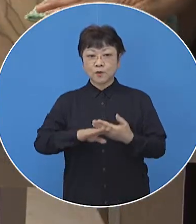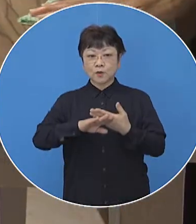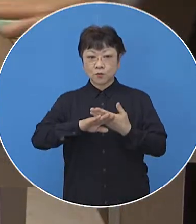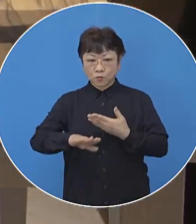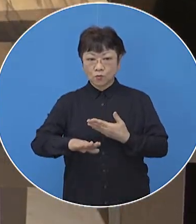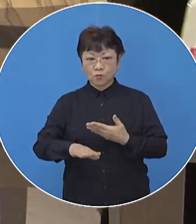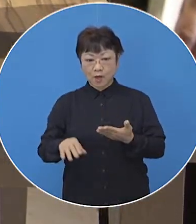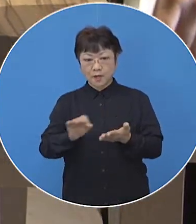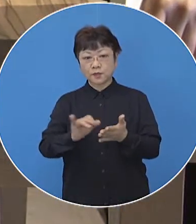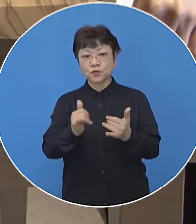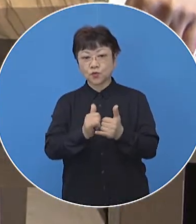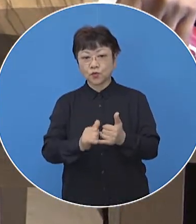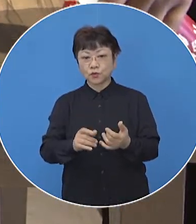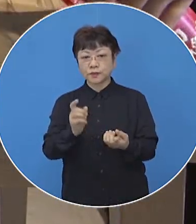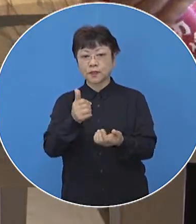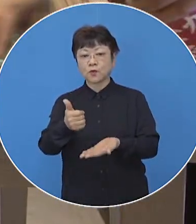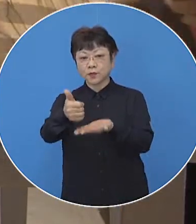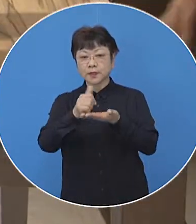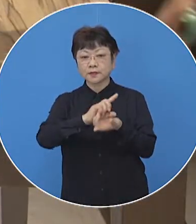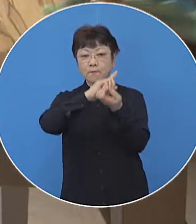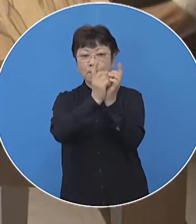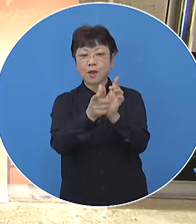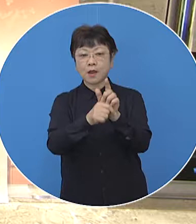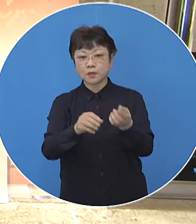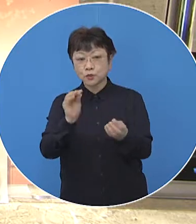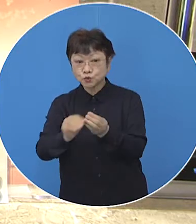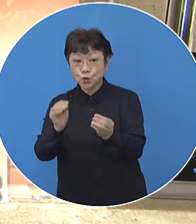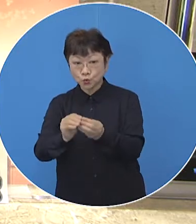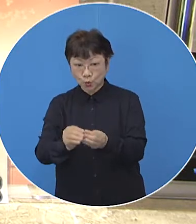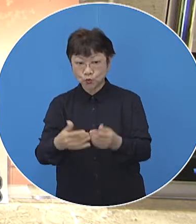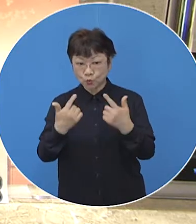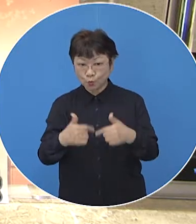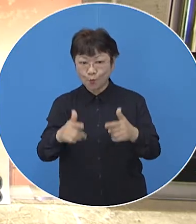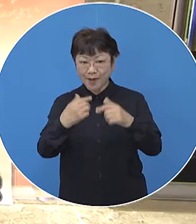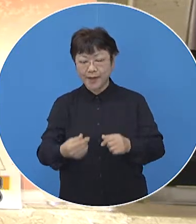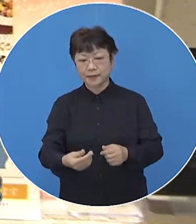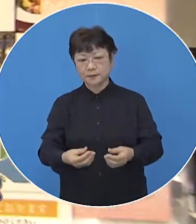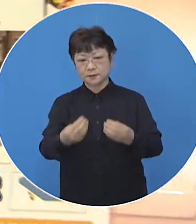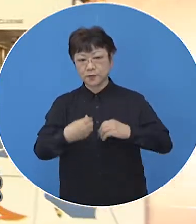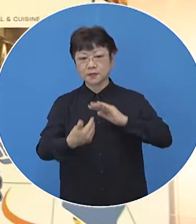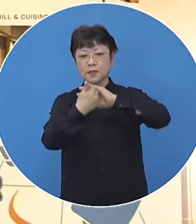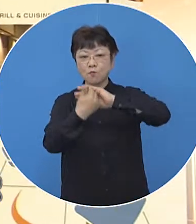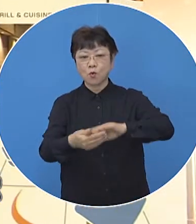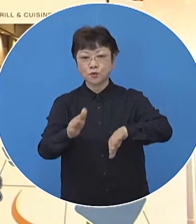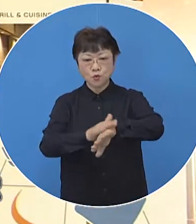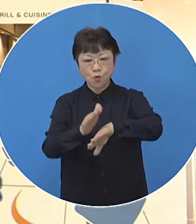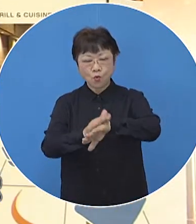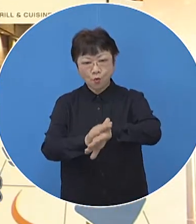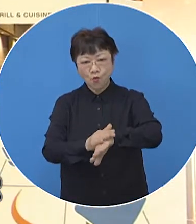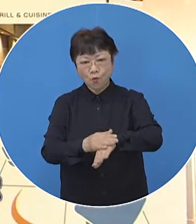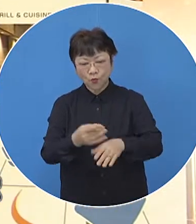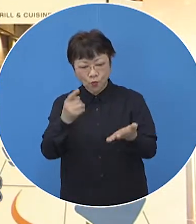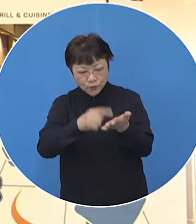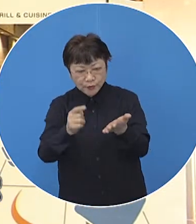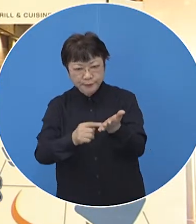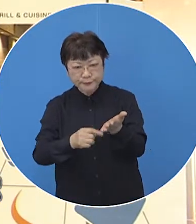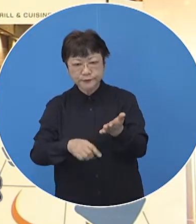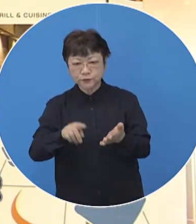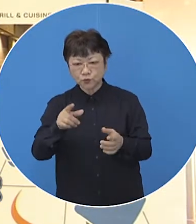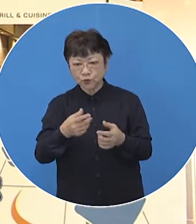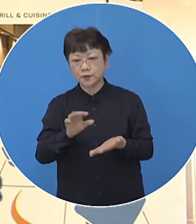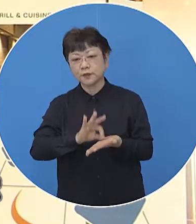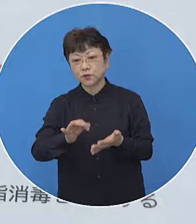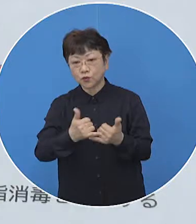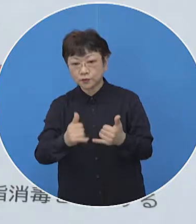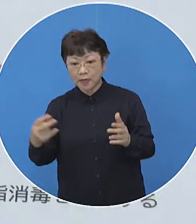その他にも利用者の入れ替えの時の消毒や日々の感染防止対策のチェックリストを利用者から見えるところに掲